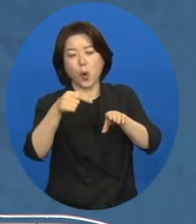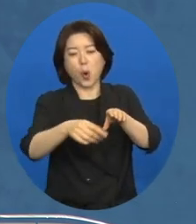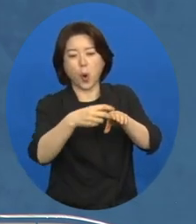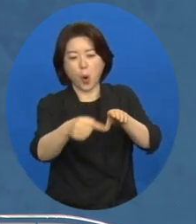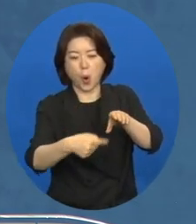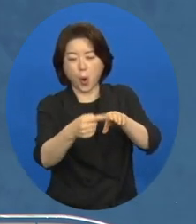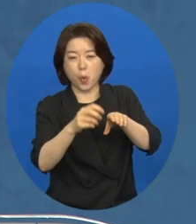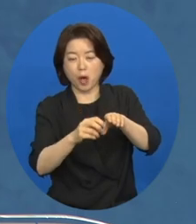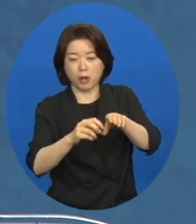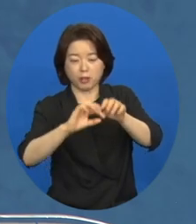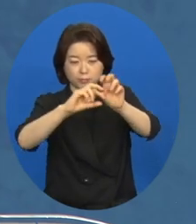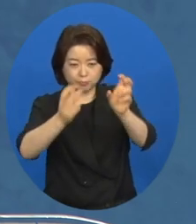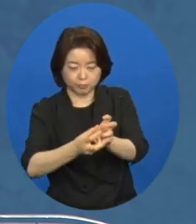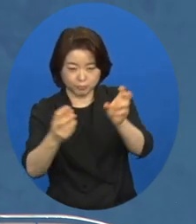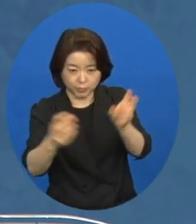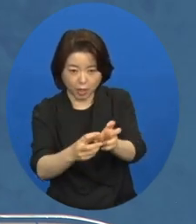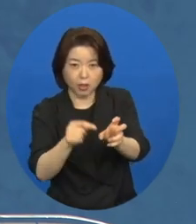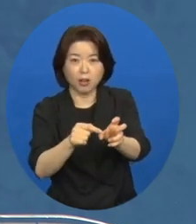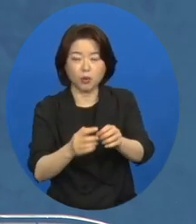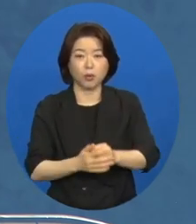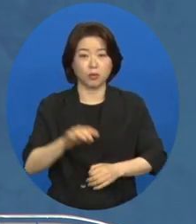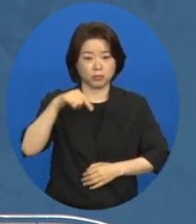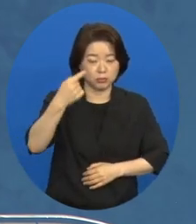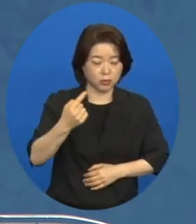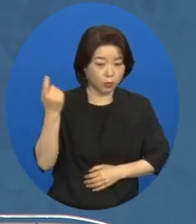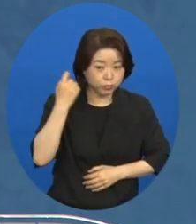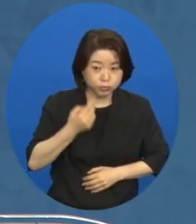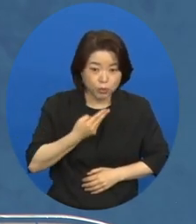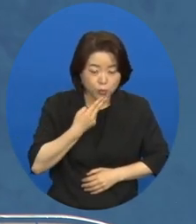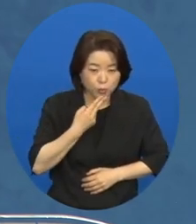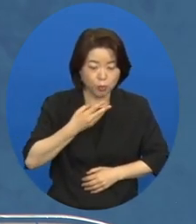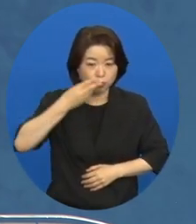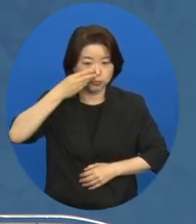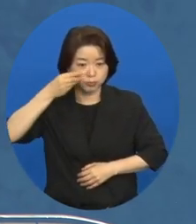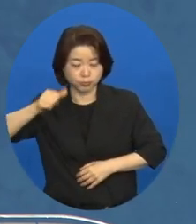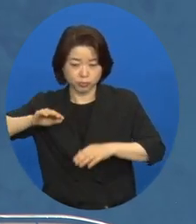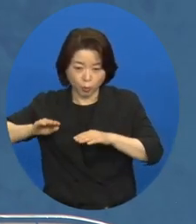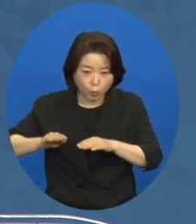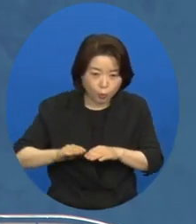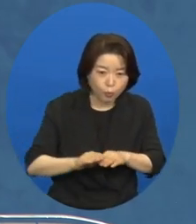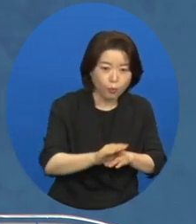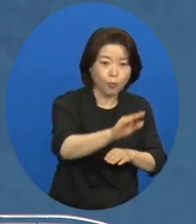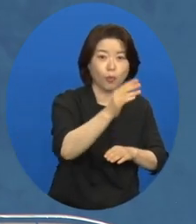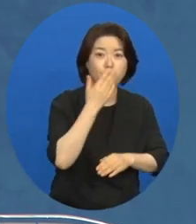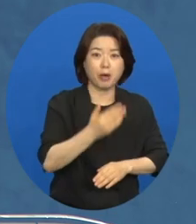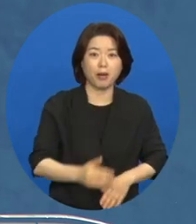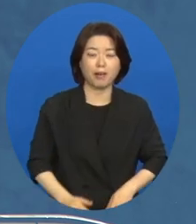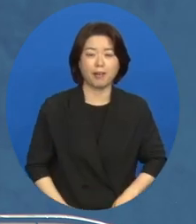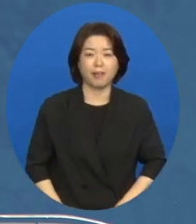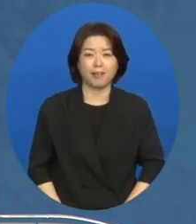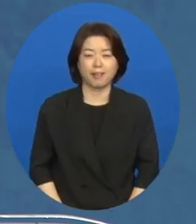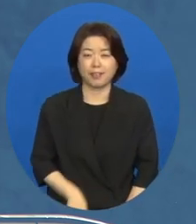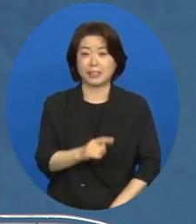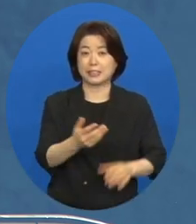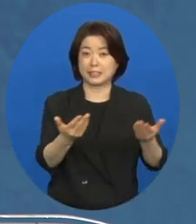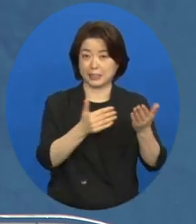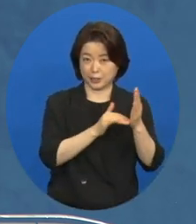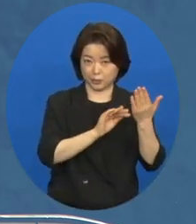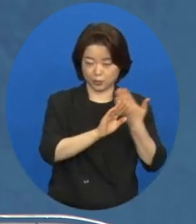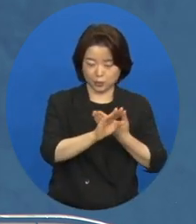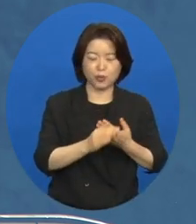그 다음부터는 소리도 안 나고 아주 운행을 편안하게 할 수가 있었습니다. 그 일이 있고 난